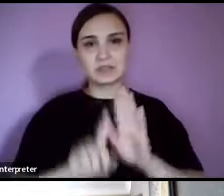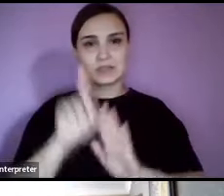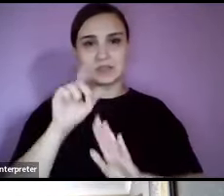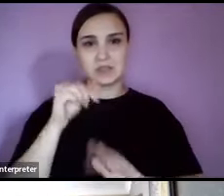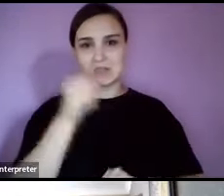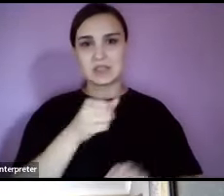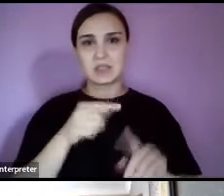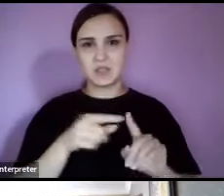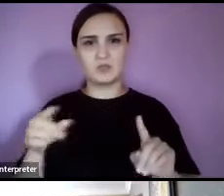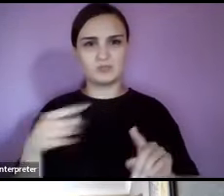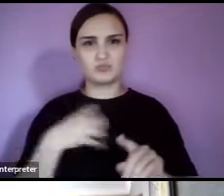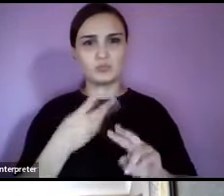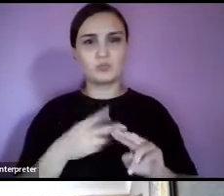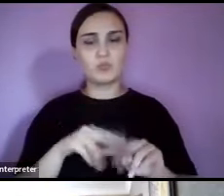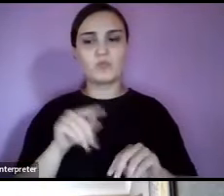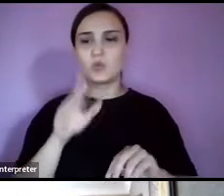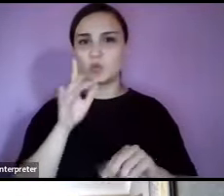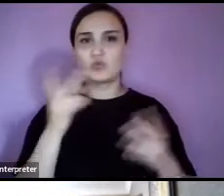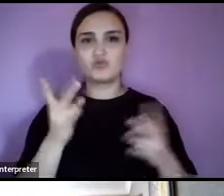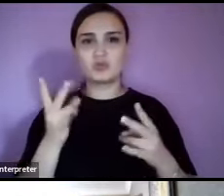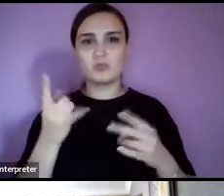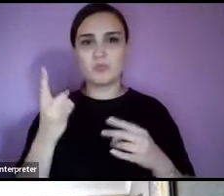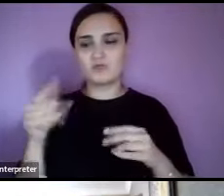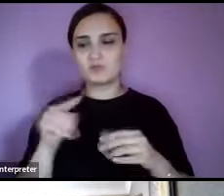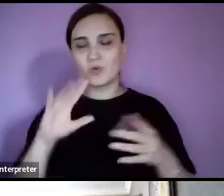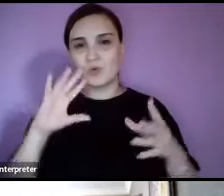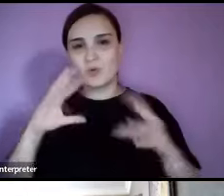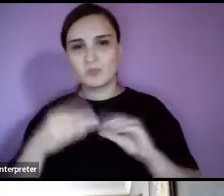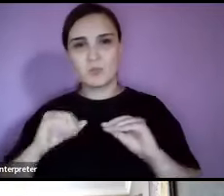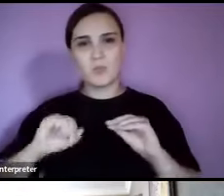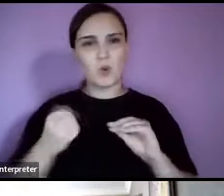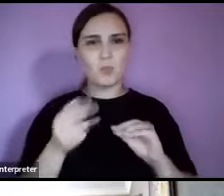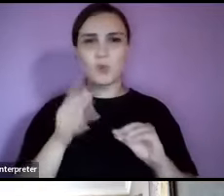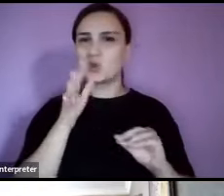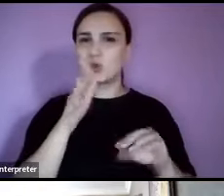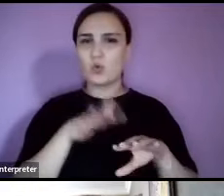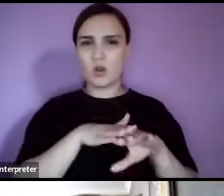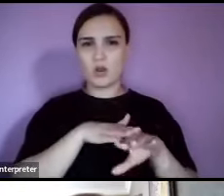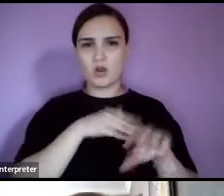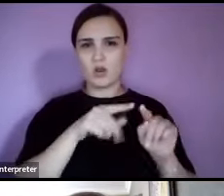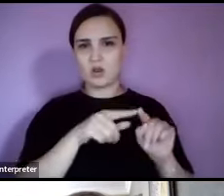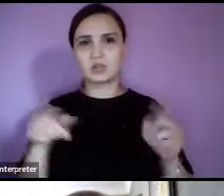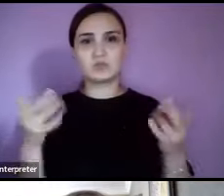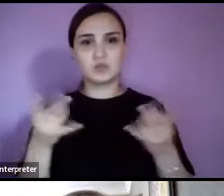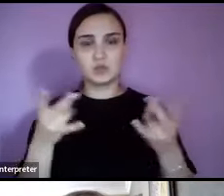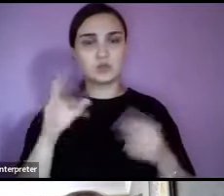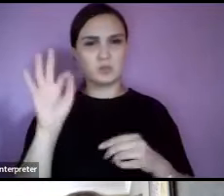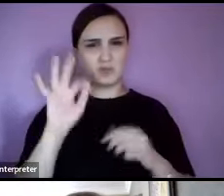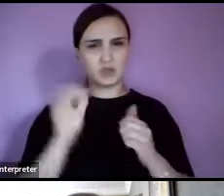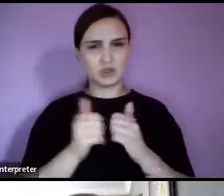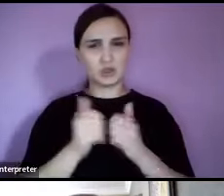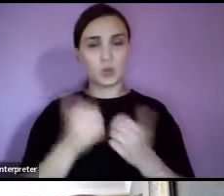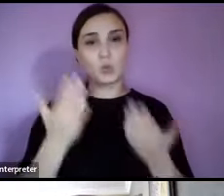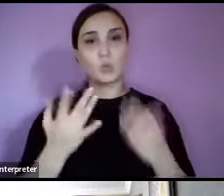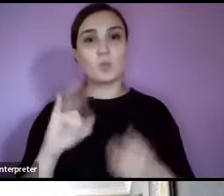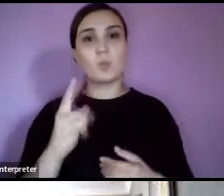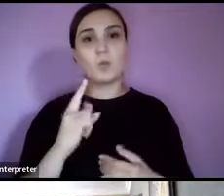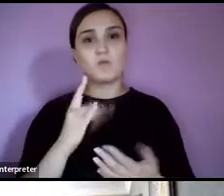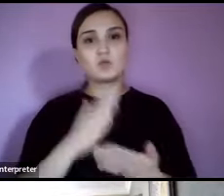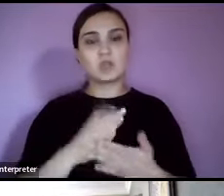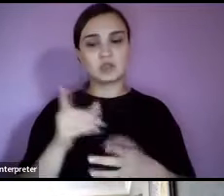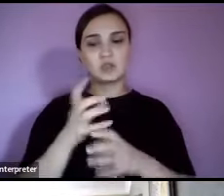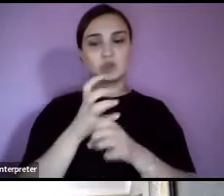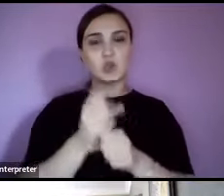განსაკუთრებით აქტუალურია, იმიტომ რომ ამასაც დრო ჭირდება და ეს ხშირია, ხშირი შემთხვევა. ან შეიძლება თუ კი ბავშვი არის